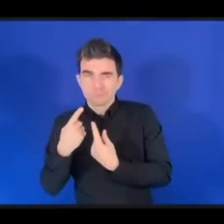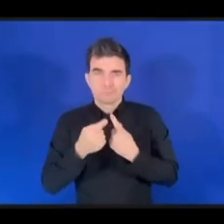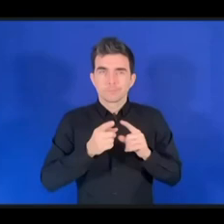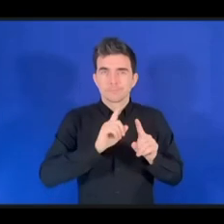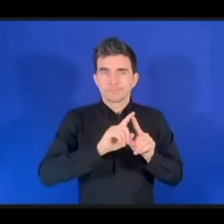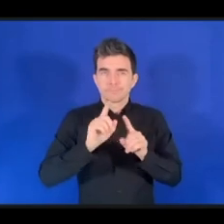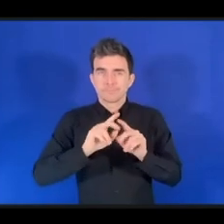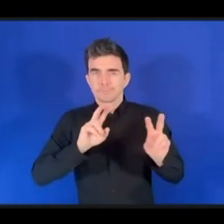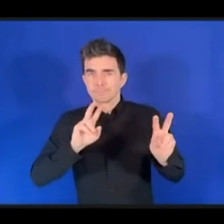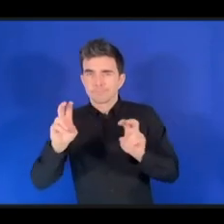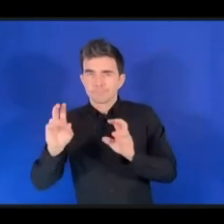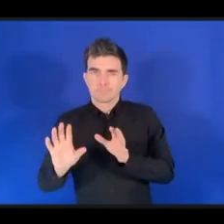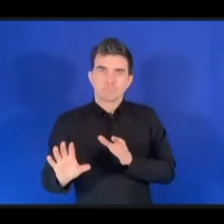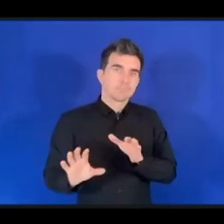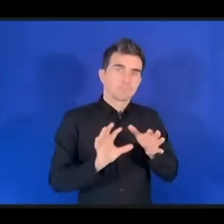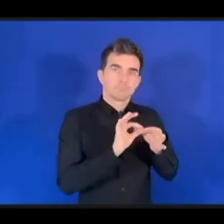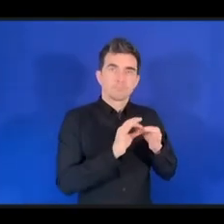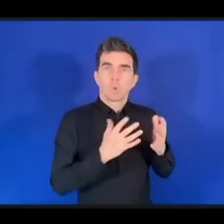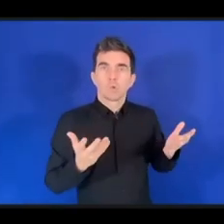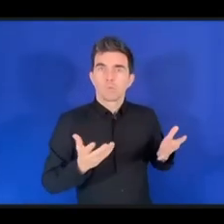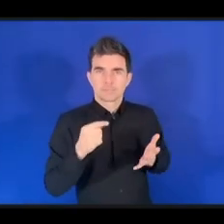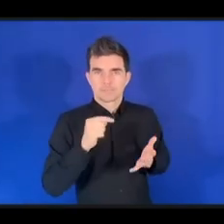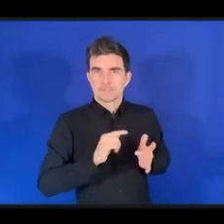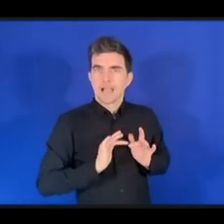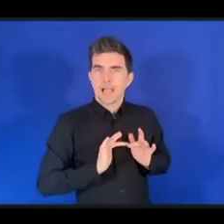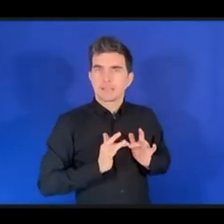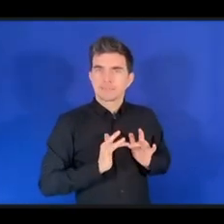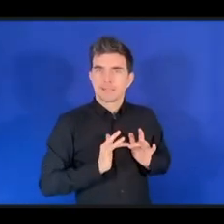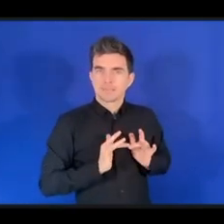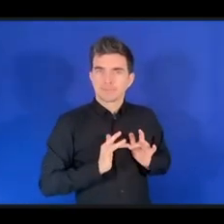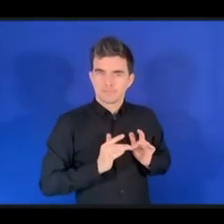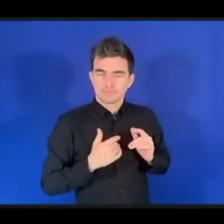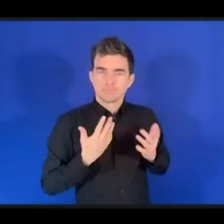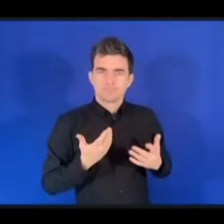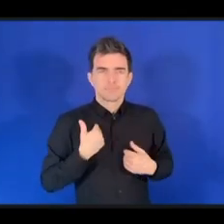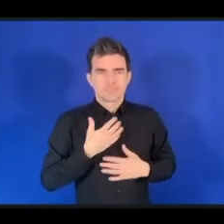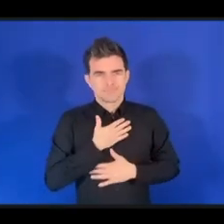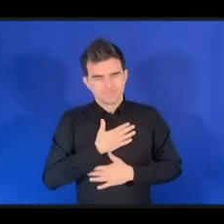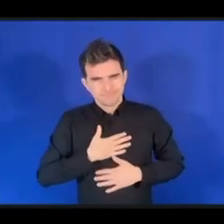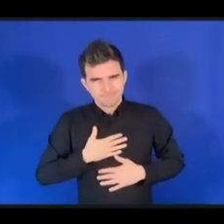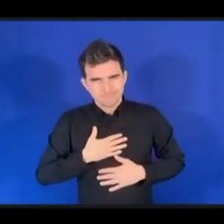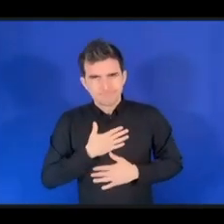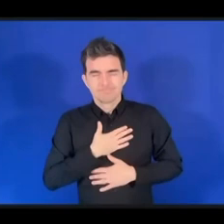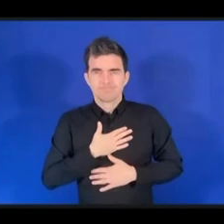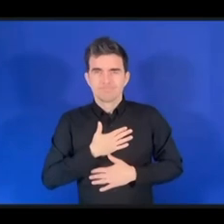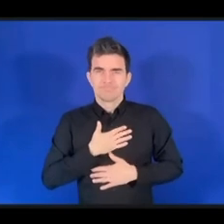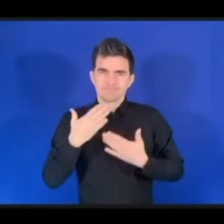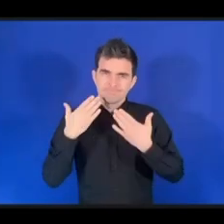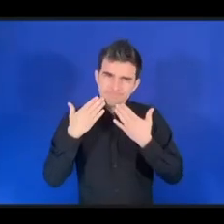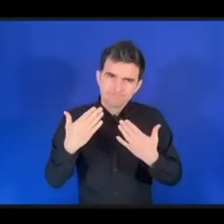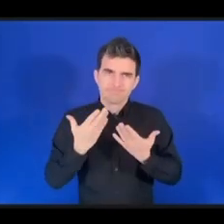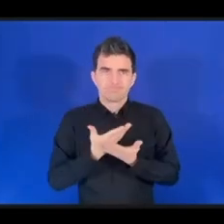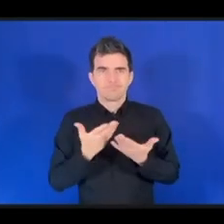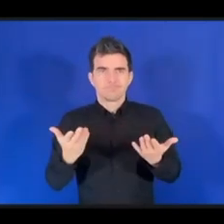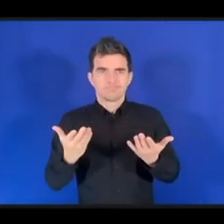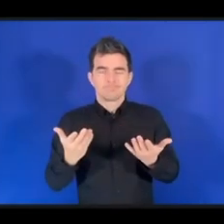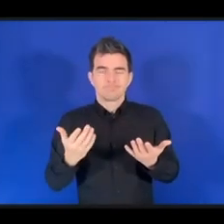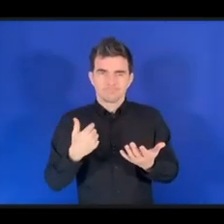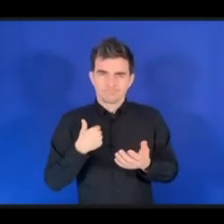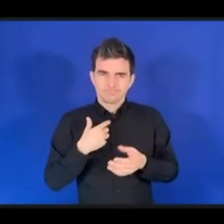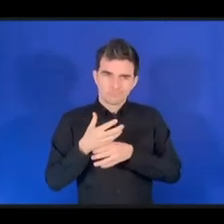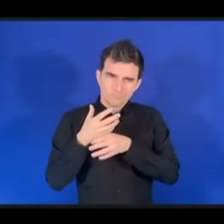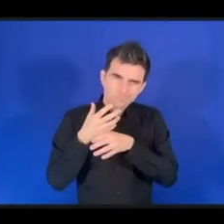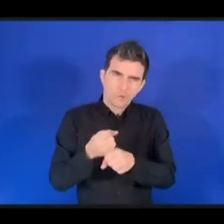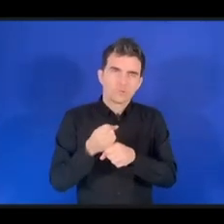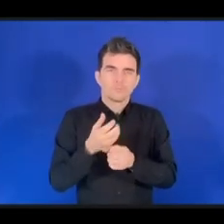félicite et je me félicite de ce que cette réunion a pu réussir j'espère que vous avez pu profiter le de